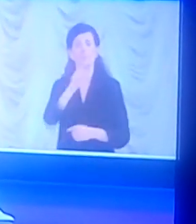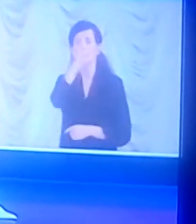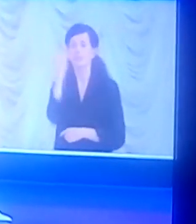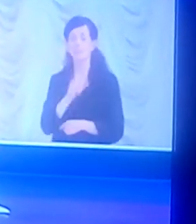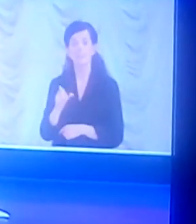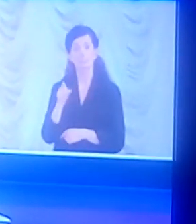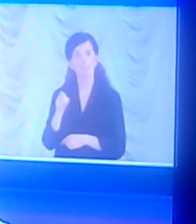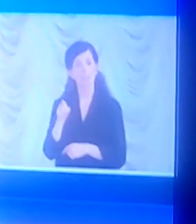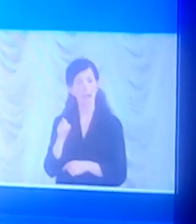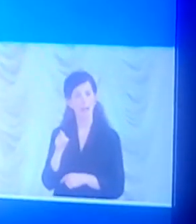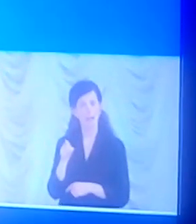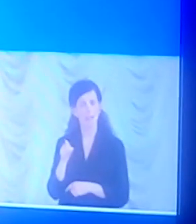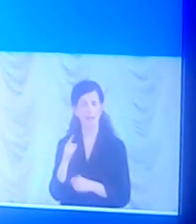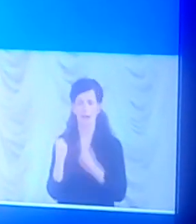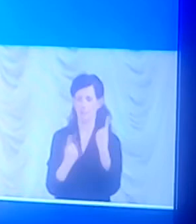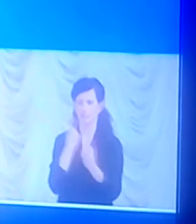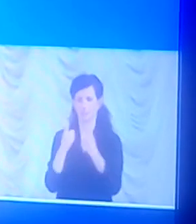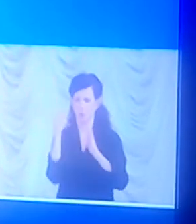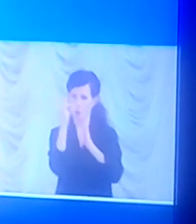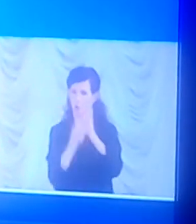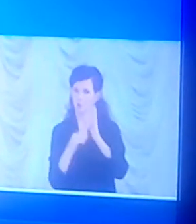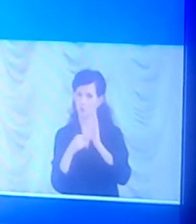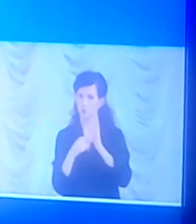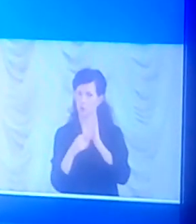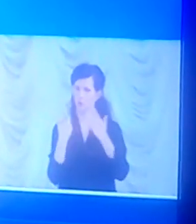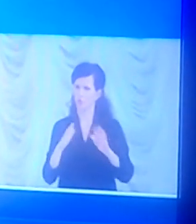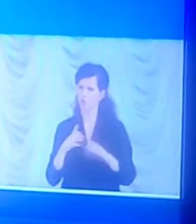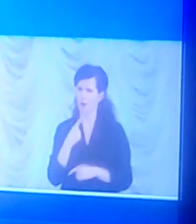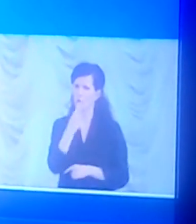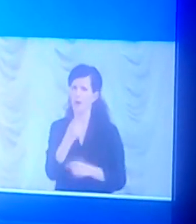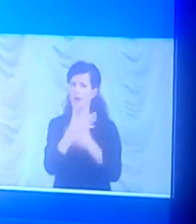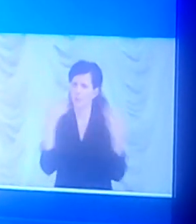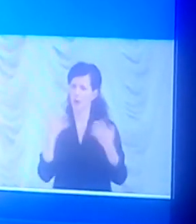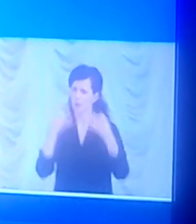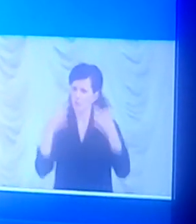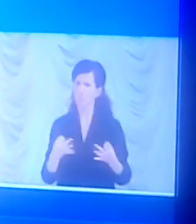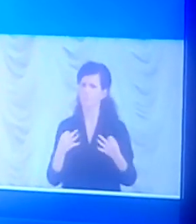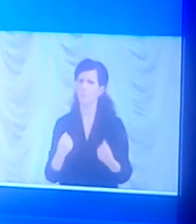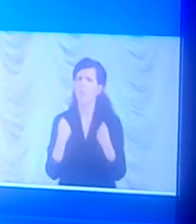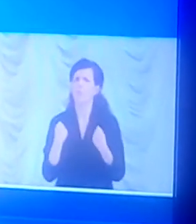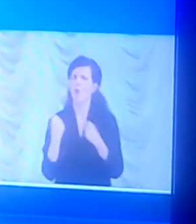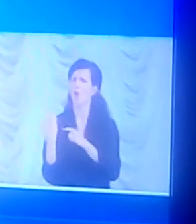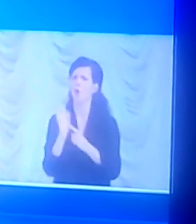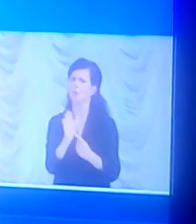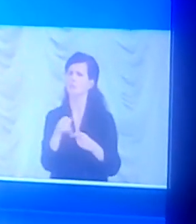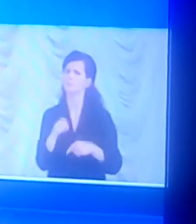però posto queste condizioni sin dall'inizio con forza, già